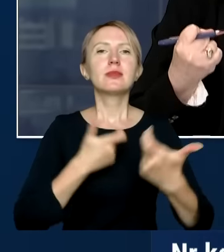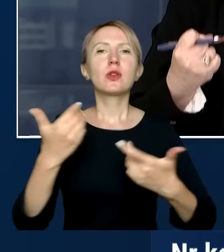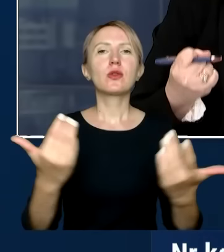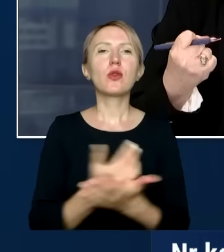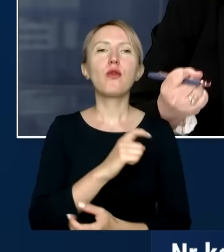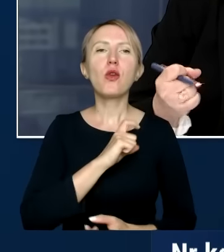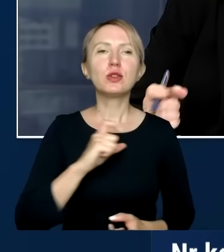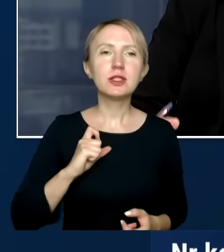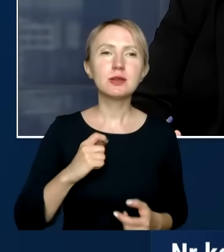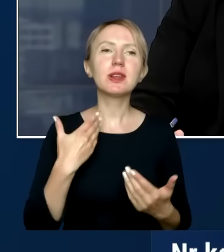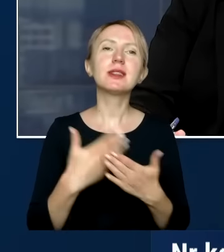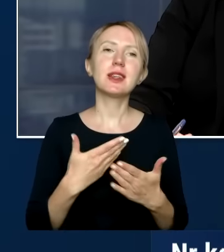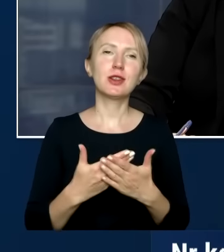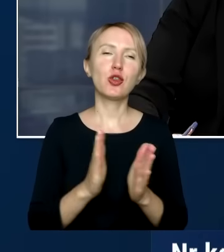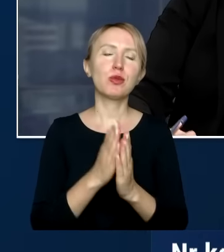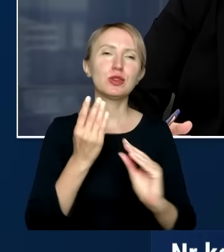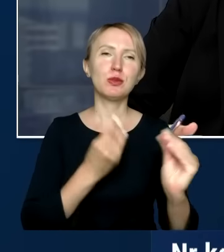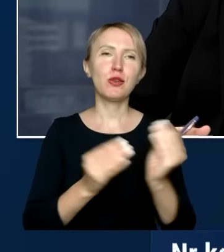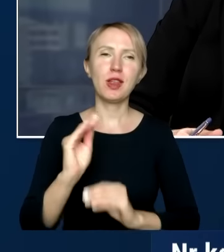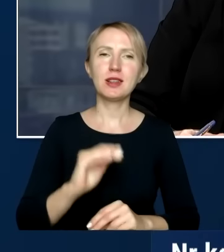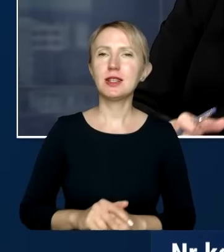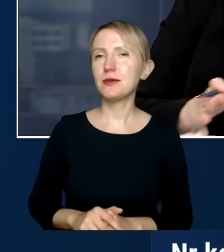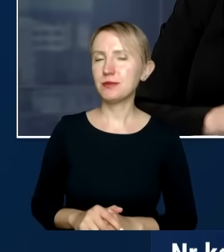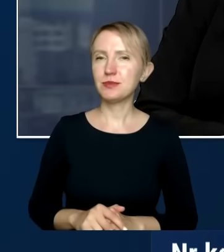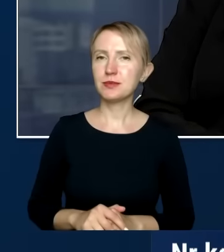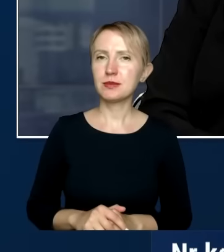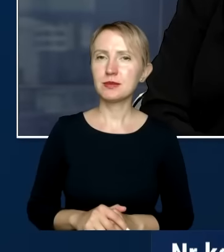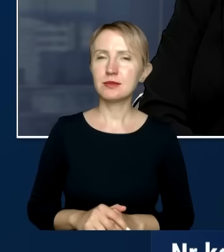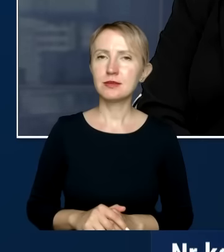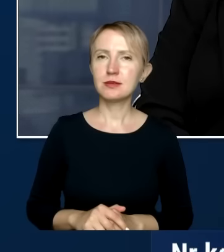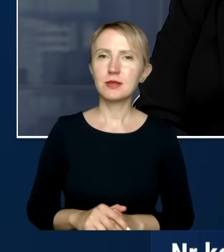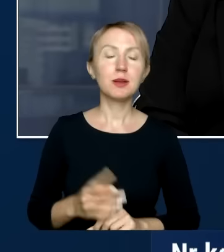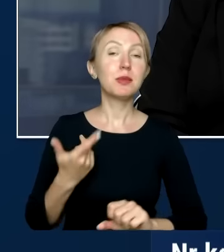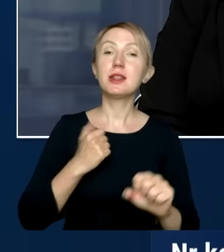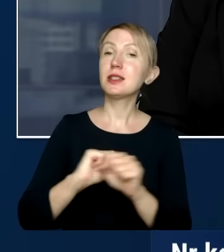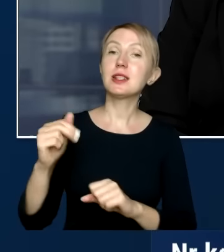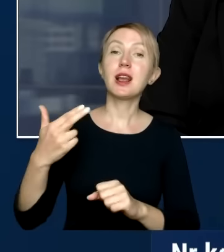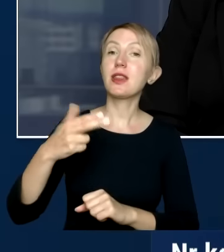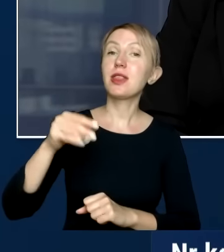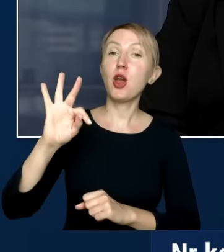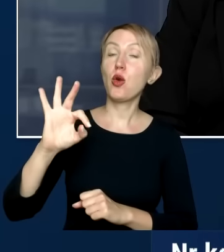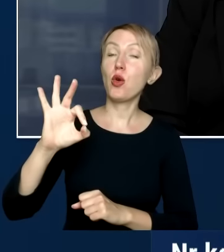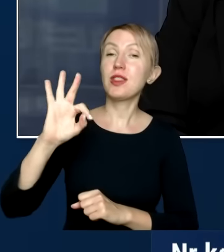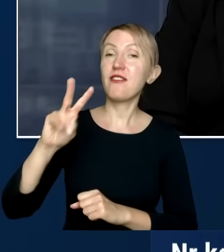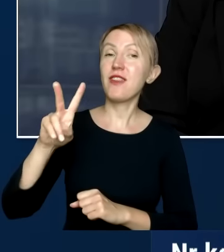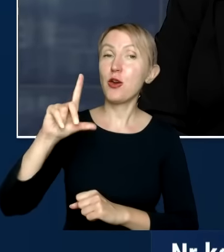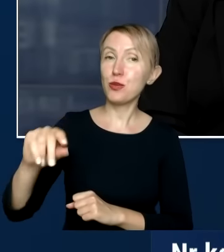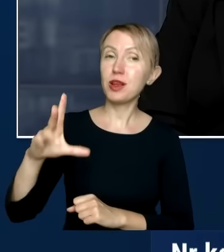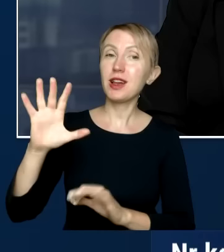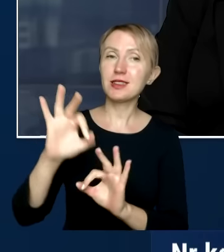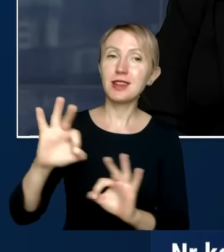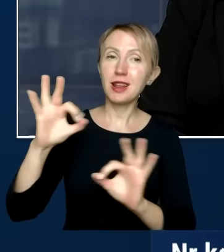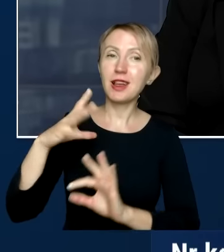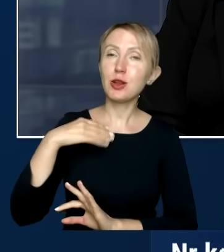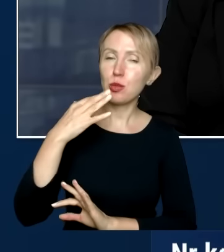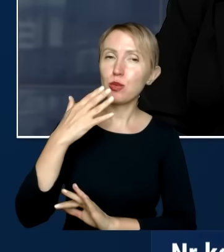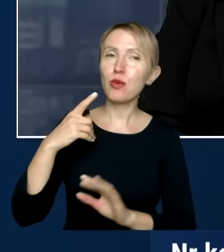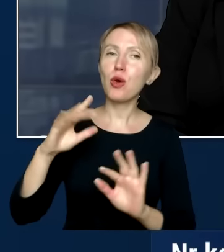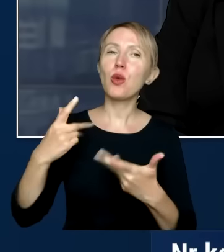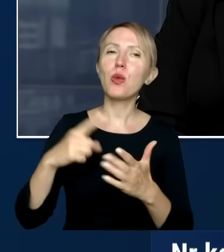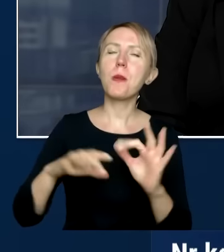i dlatego prosimy o więcej proszę państwa i nie jesteśmy tak jak Neo TVP o którym mowa była tak delikatnie Jeśli chodzi o